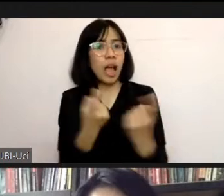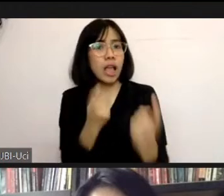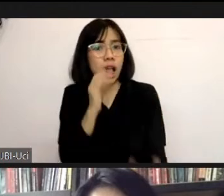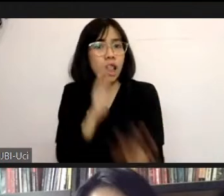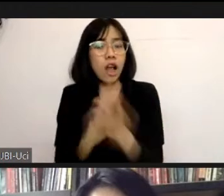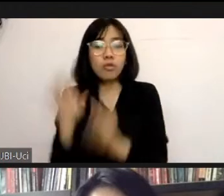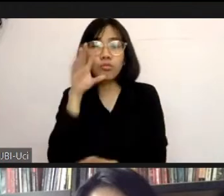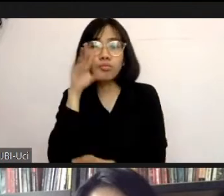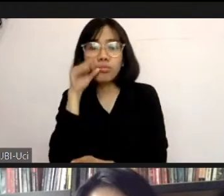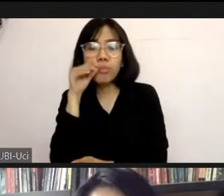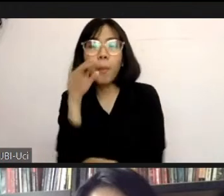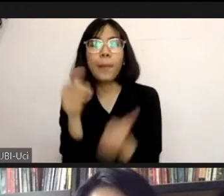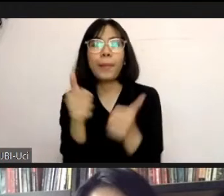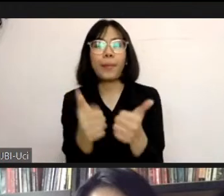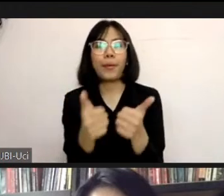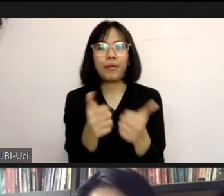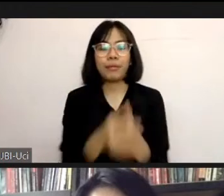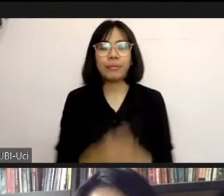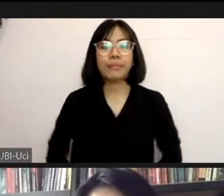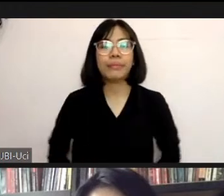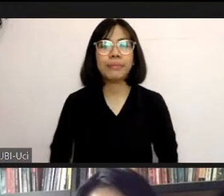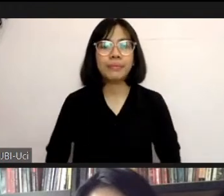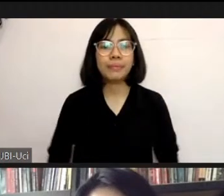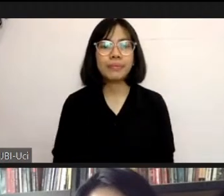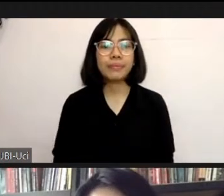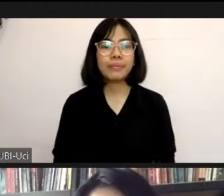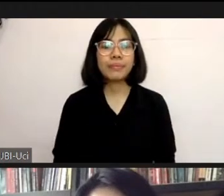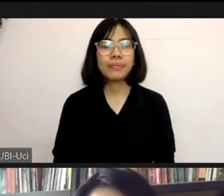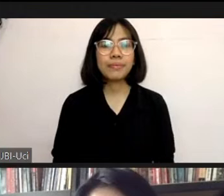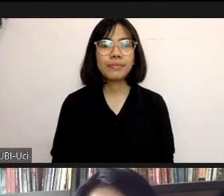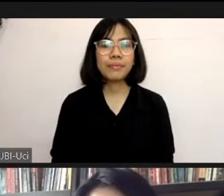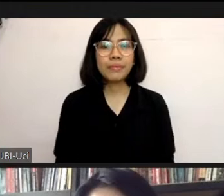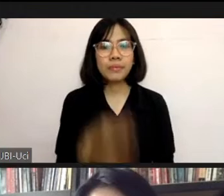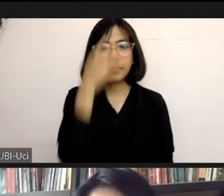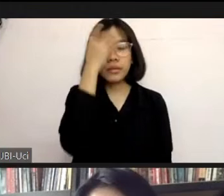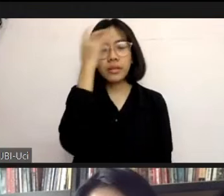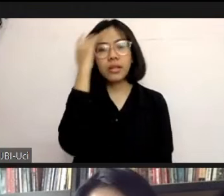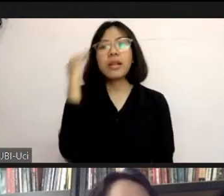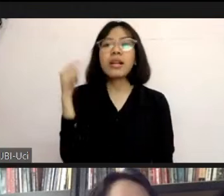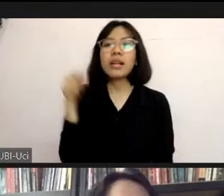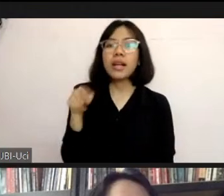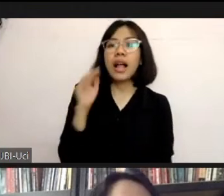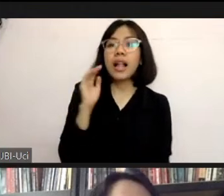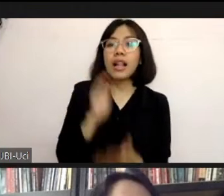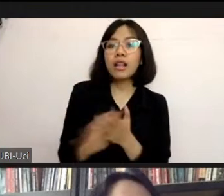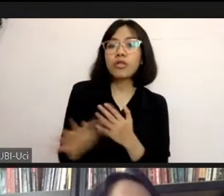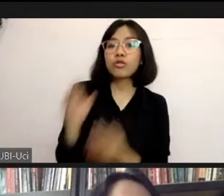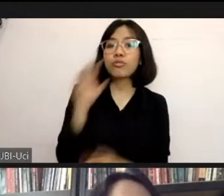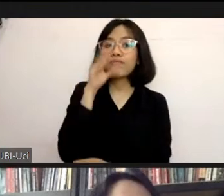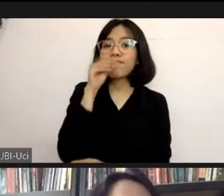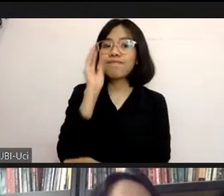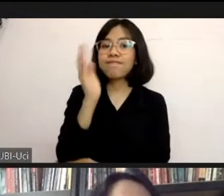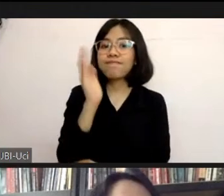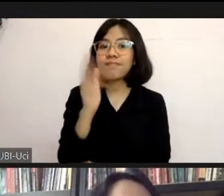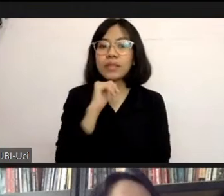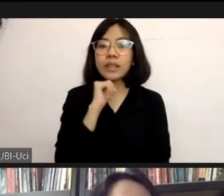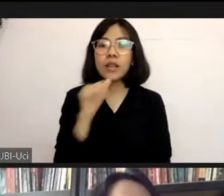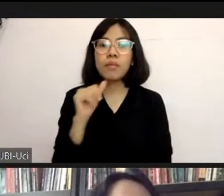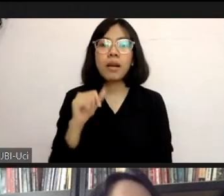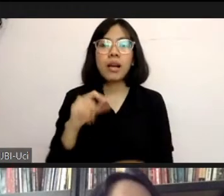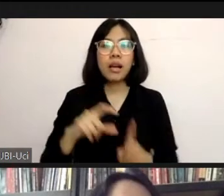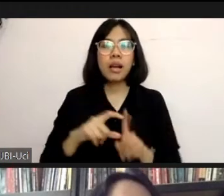lisan. Begitu. Baik, kesempatan yang pertama saya akan berikan kepada Mas Damar Juniarto.